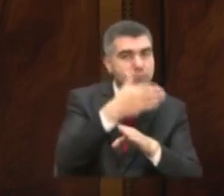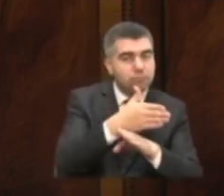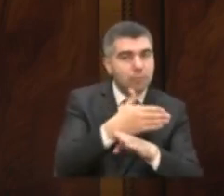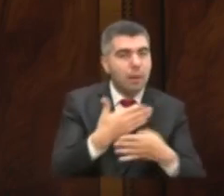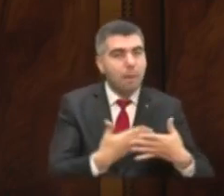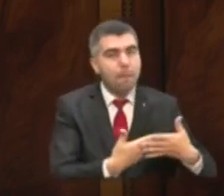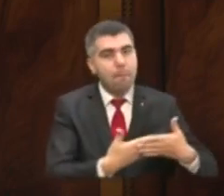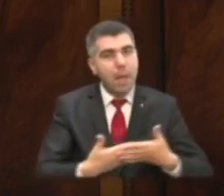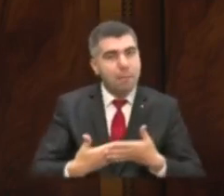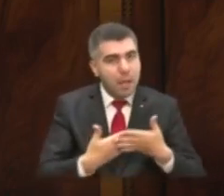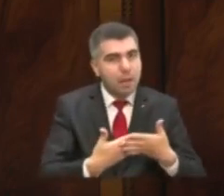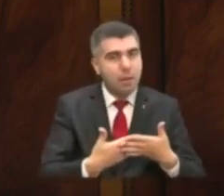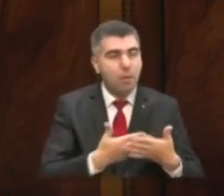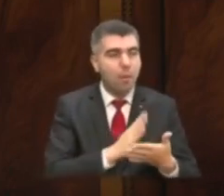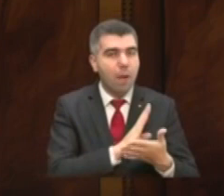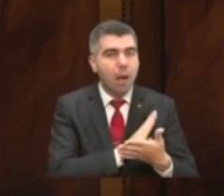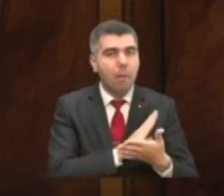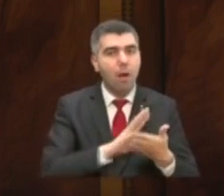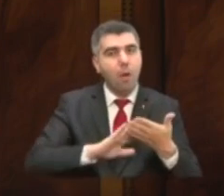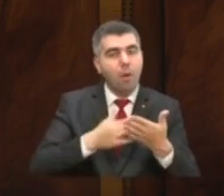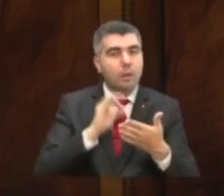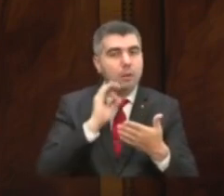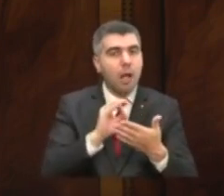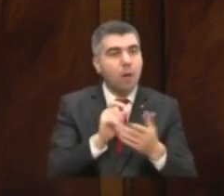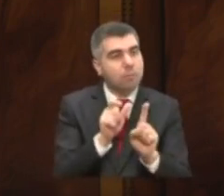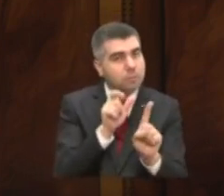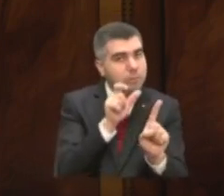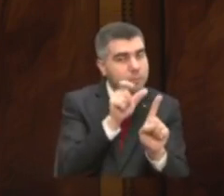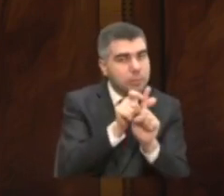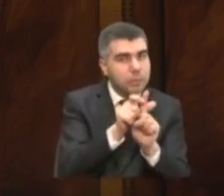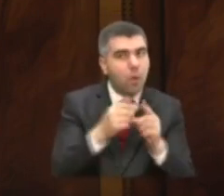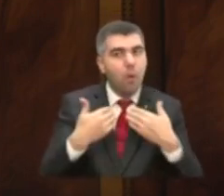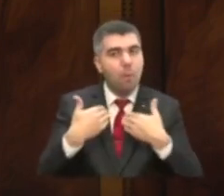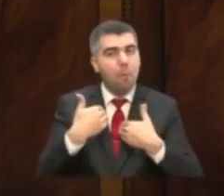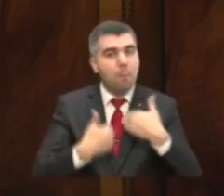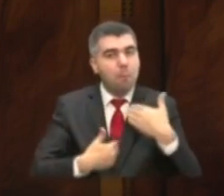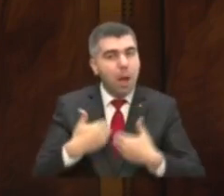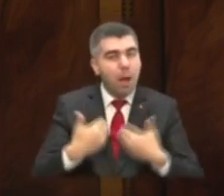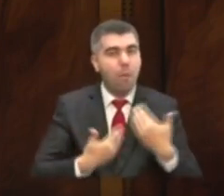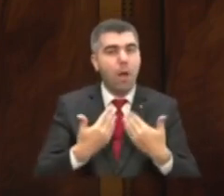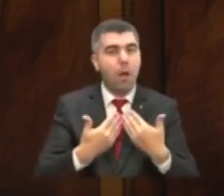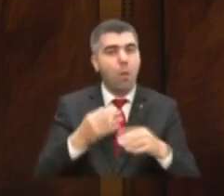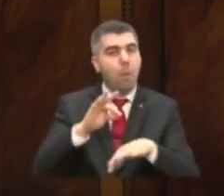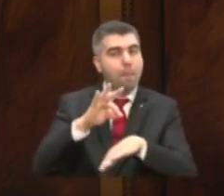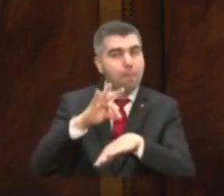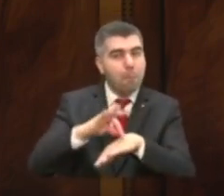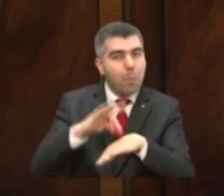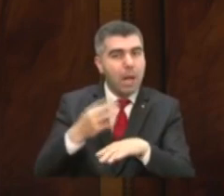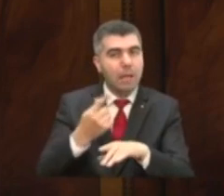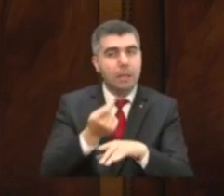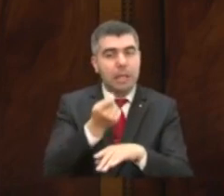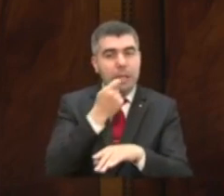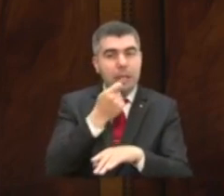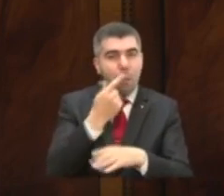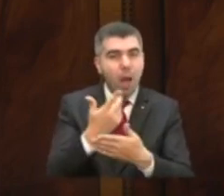والطفل وذوي الاحتياجات الخاصة وتطوير آليات الوقاية والسيطرة على الأمراض وتحسين الحكمة وتوفير الأدوية